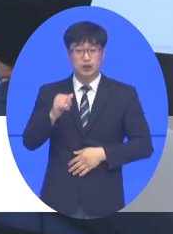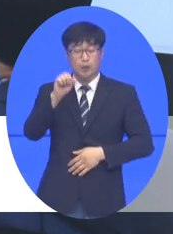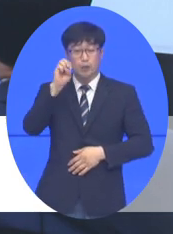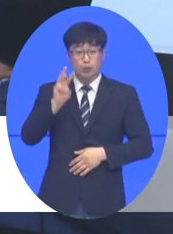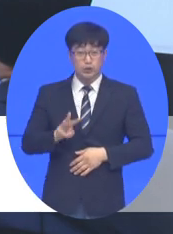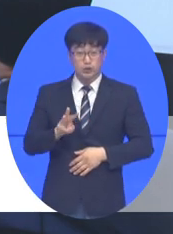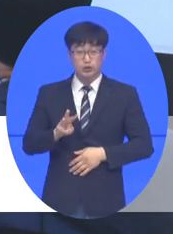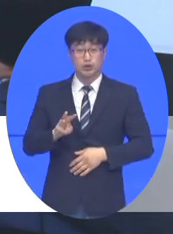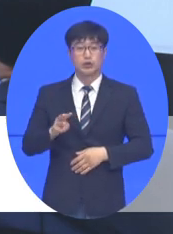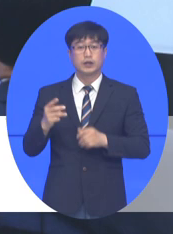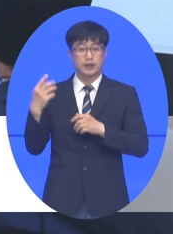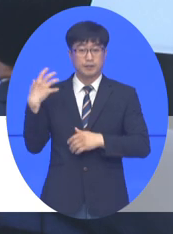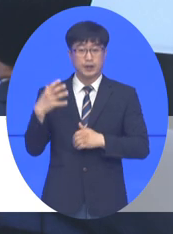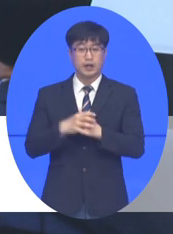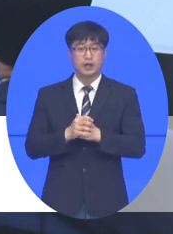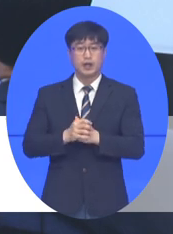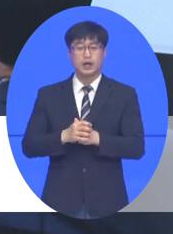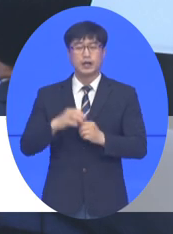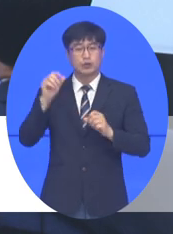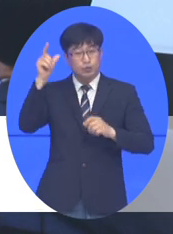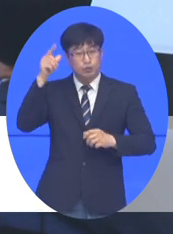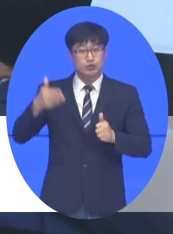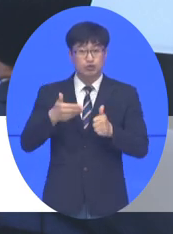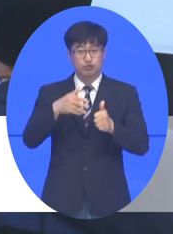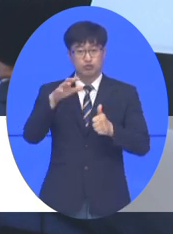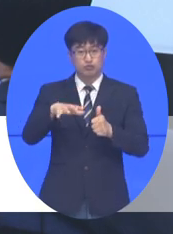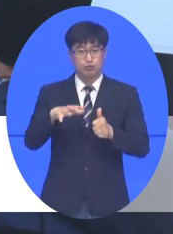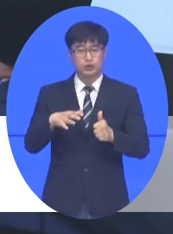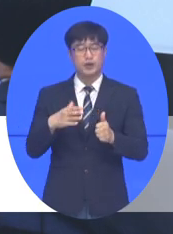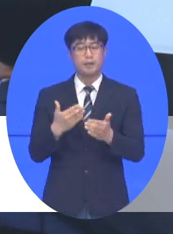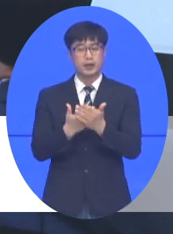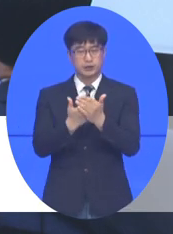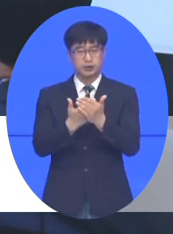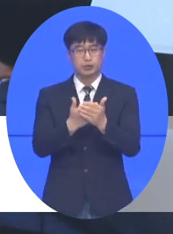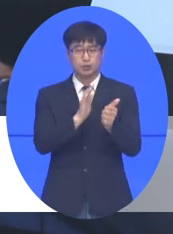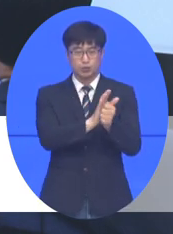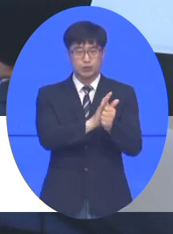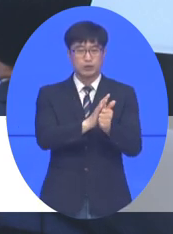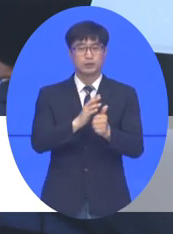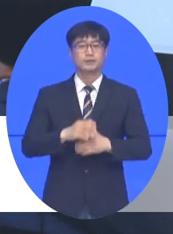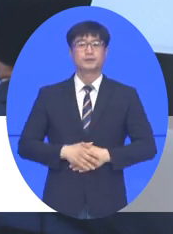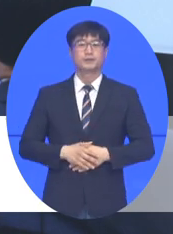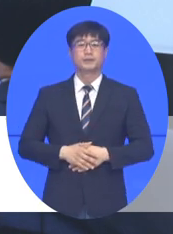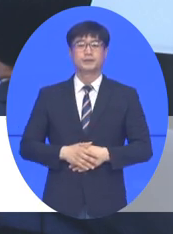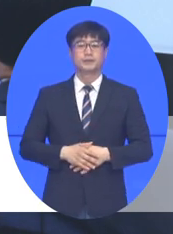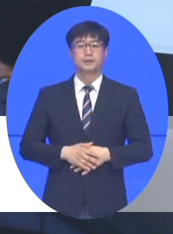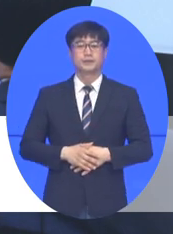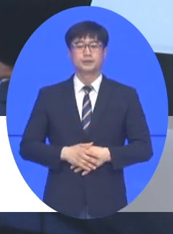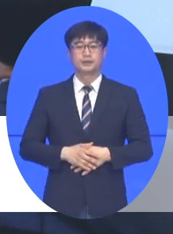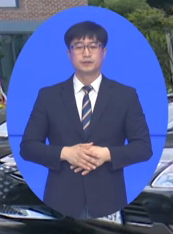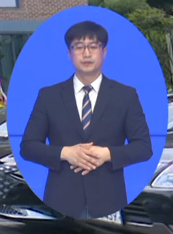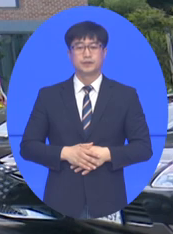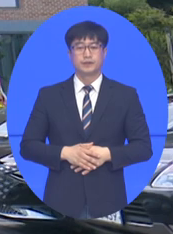담당하며 축산농가의 생산성 향상에 기여할 것으로 보입니다. 서문영 기자의 보도입니다.